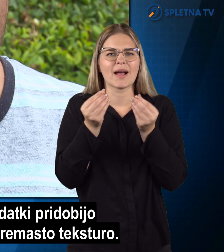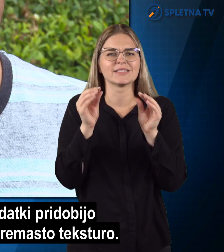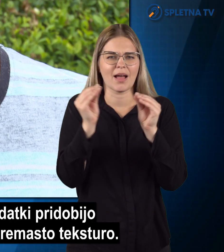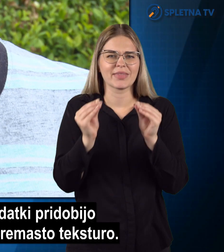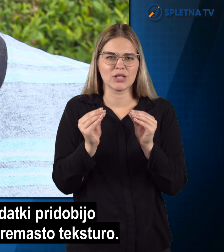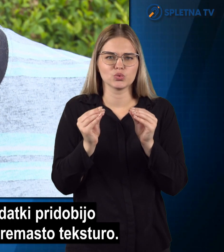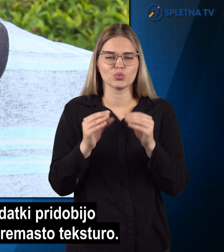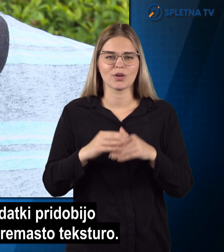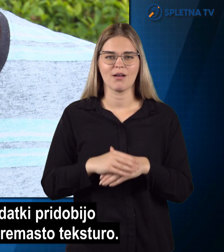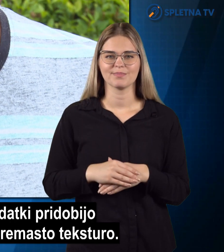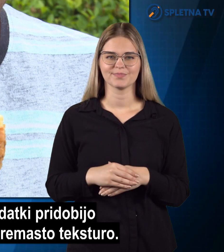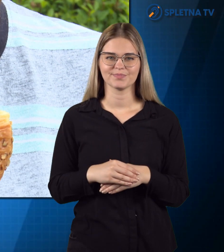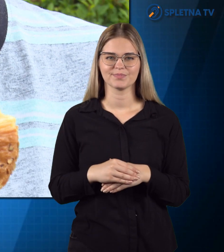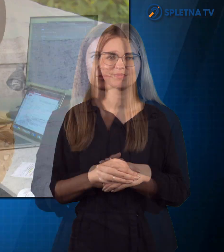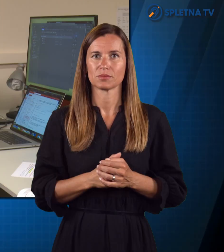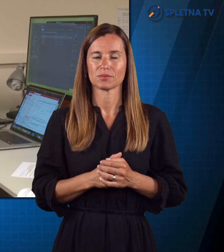kremasto teksturo.